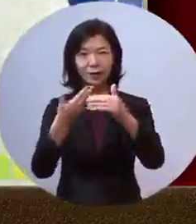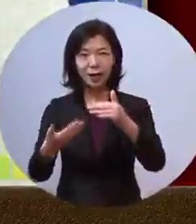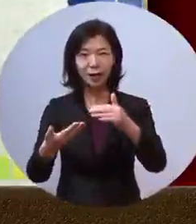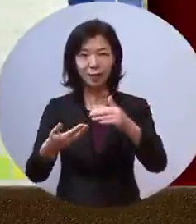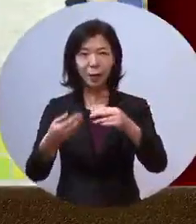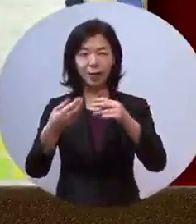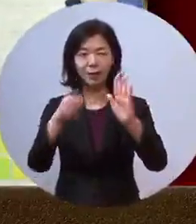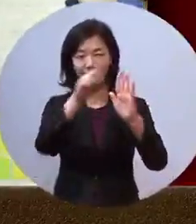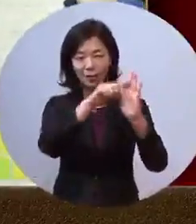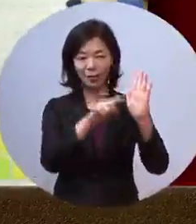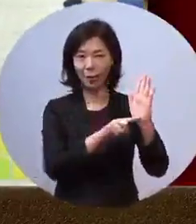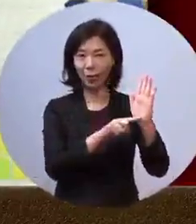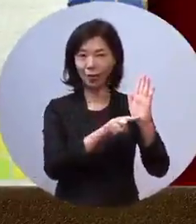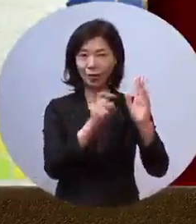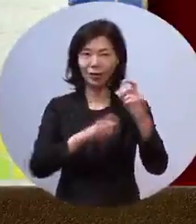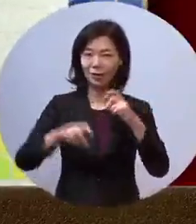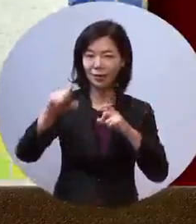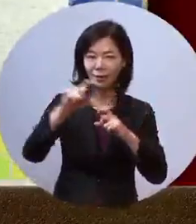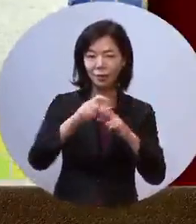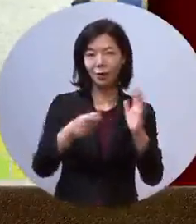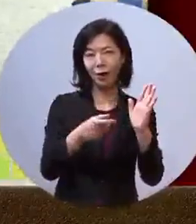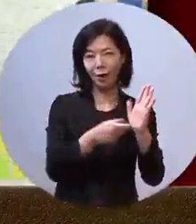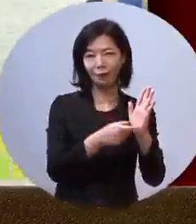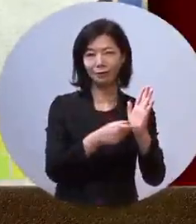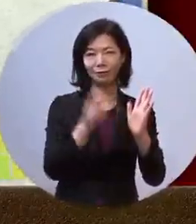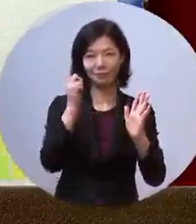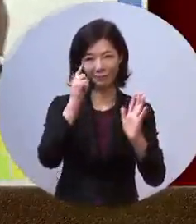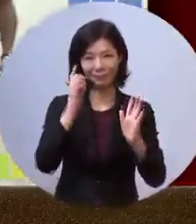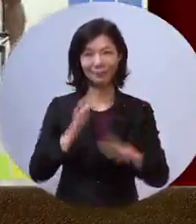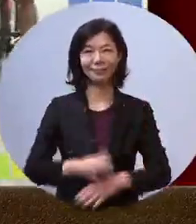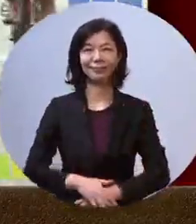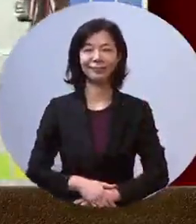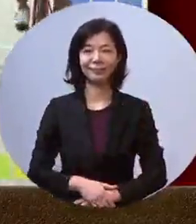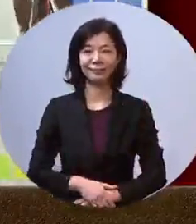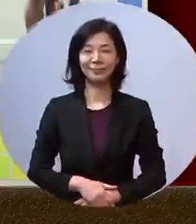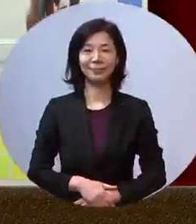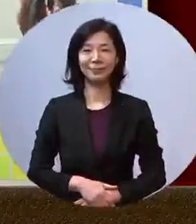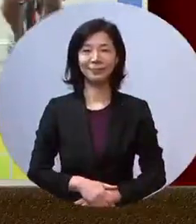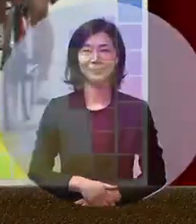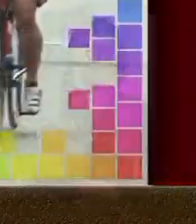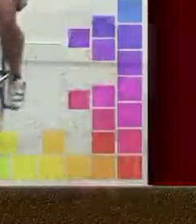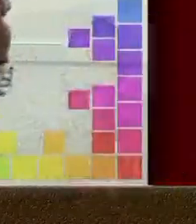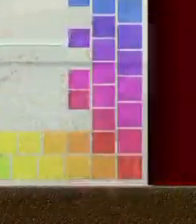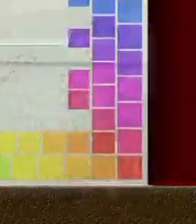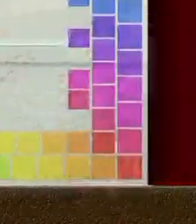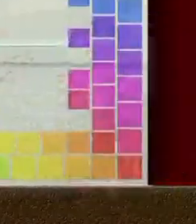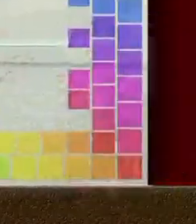ラインナップに加わります。